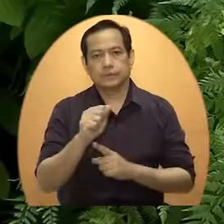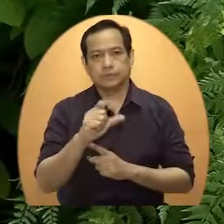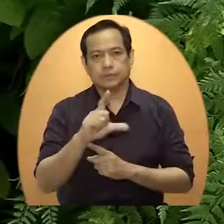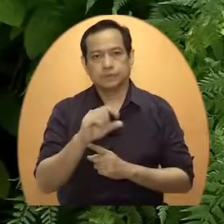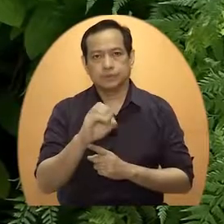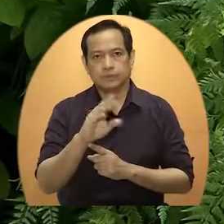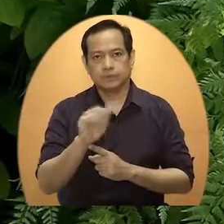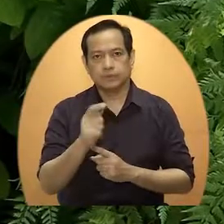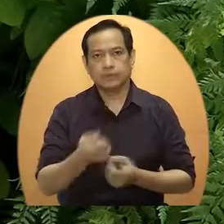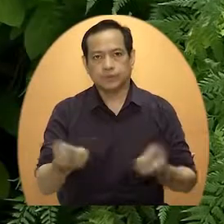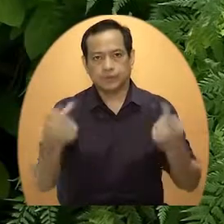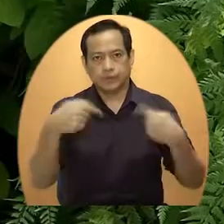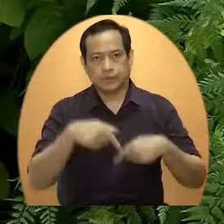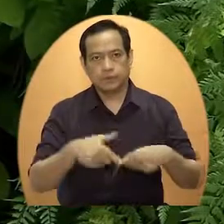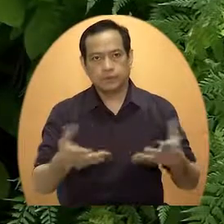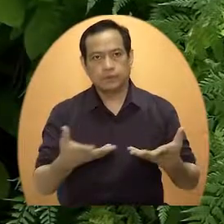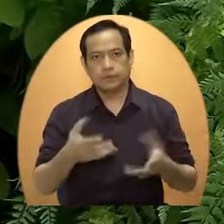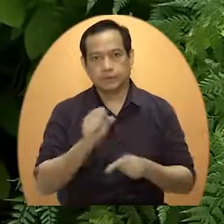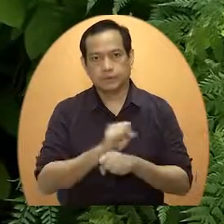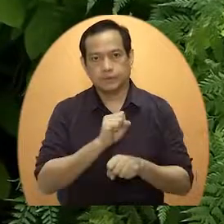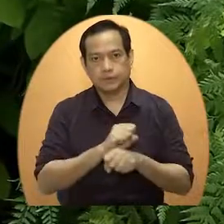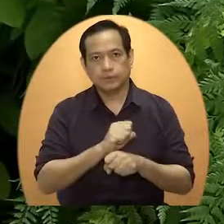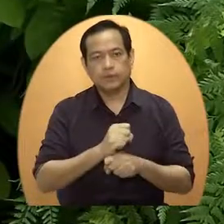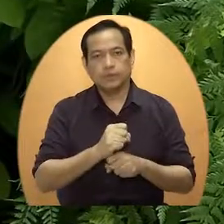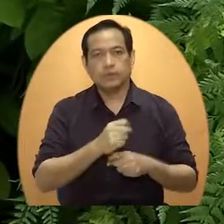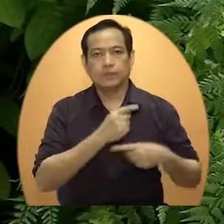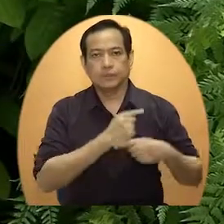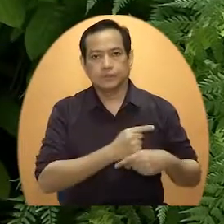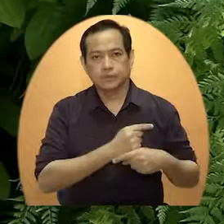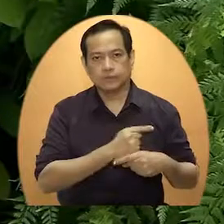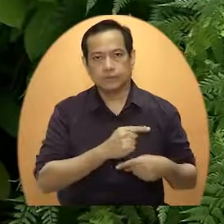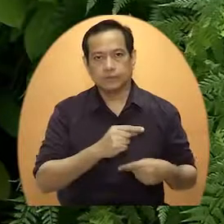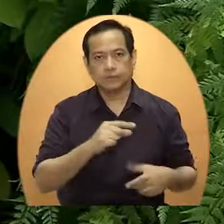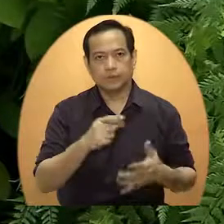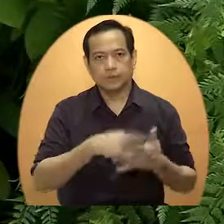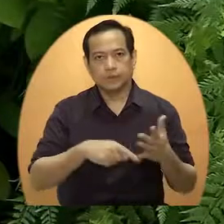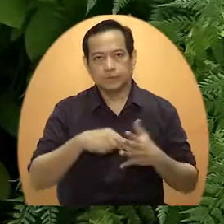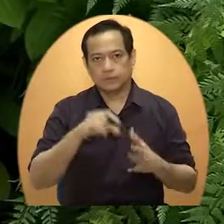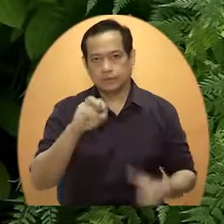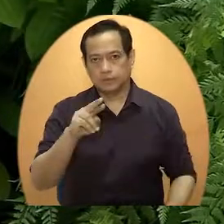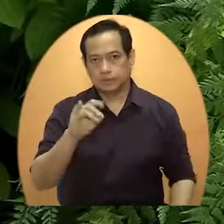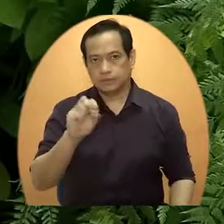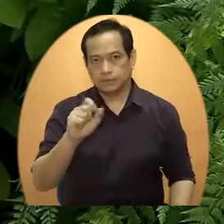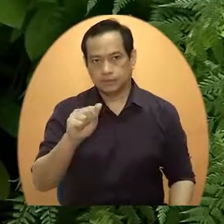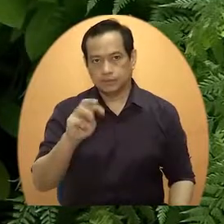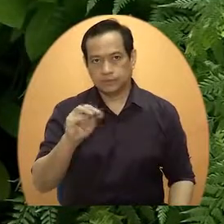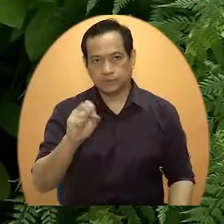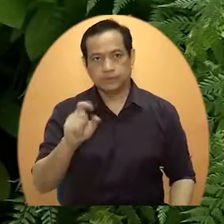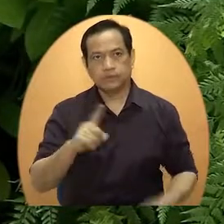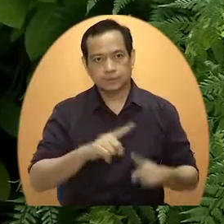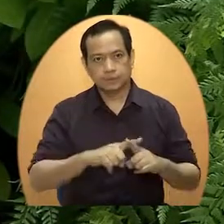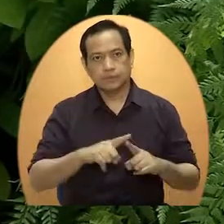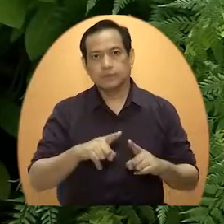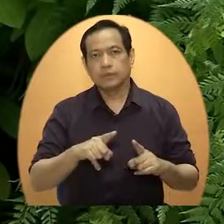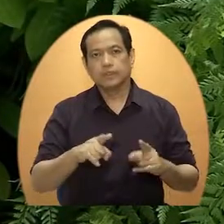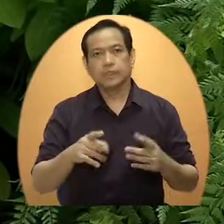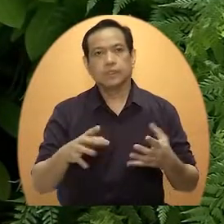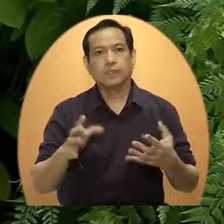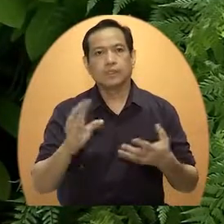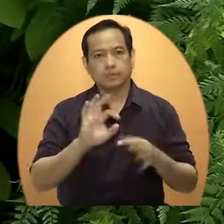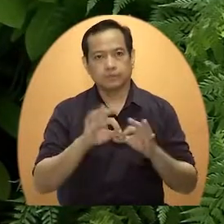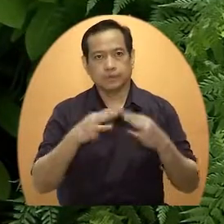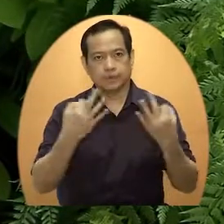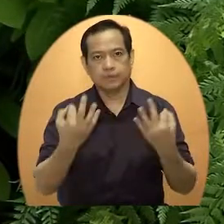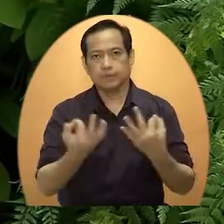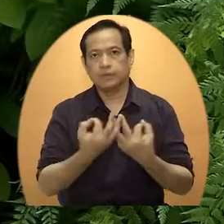Mula Tacloban, nagsikap dito sa Maynila ang dating security guard na si Inri Samson. Pero nung tumagal, nasira ang kanyang pamilya at